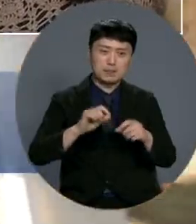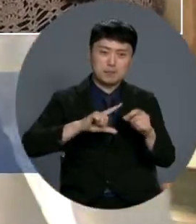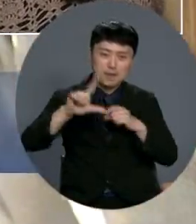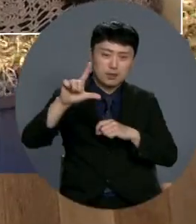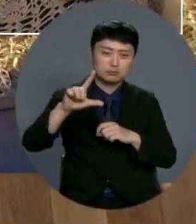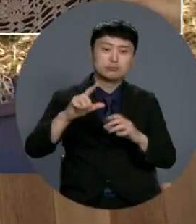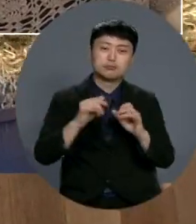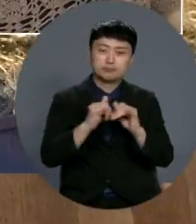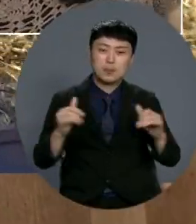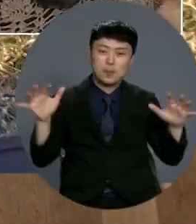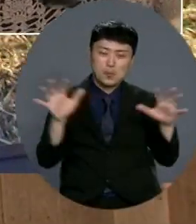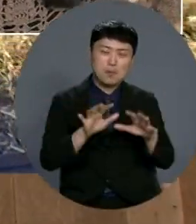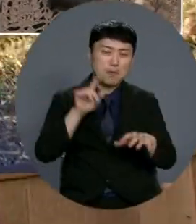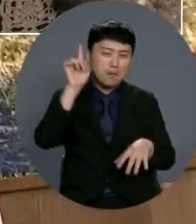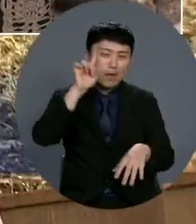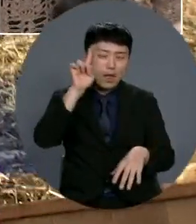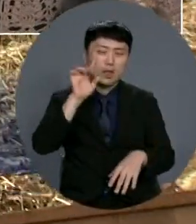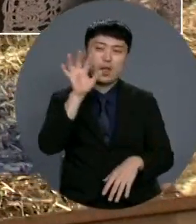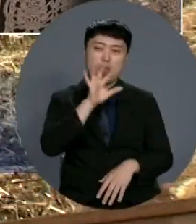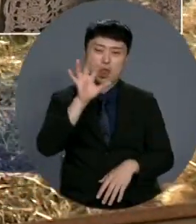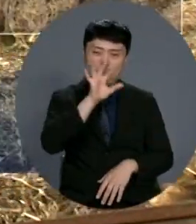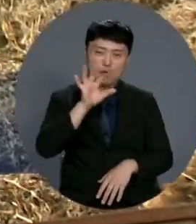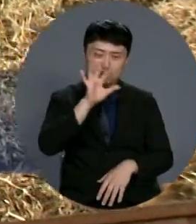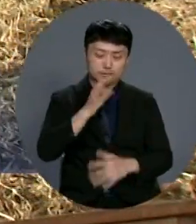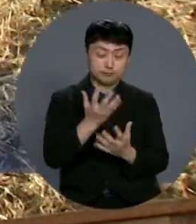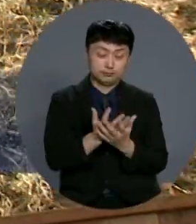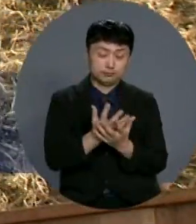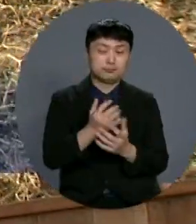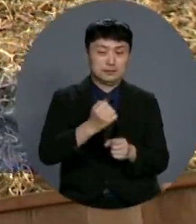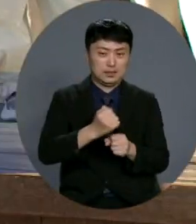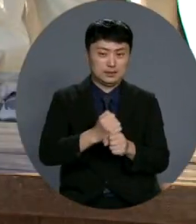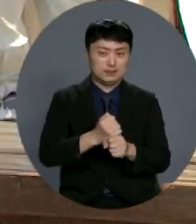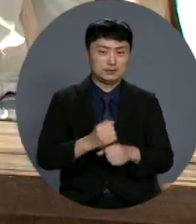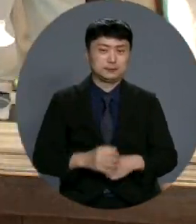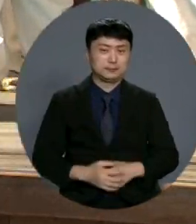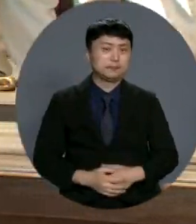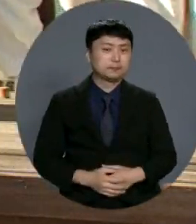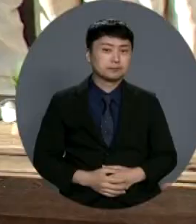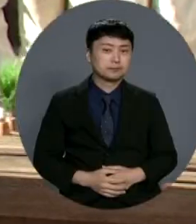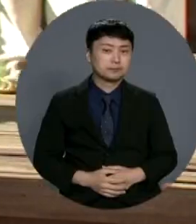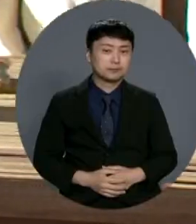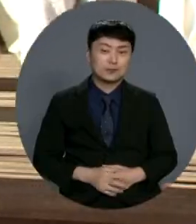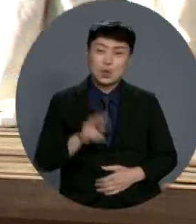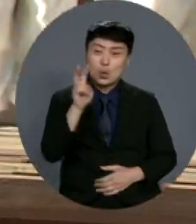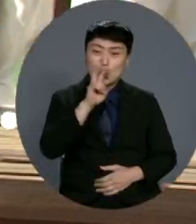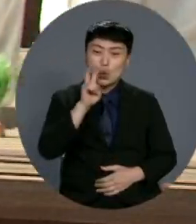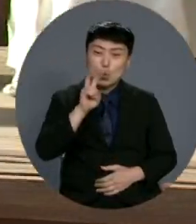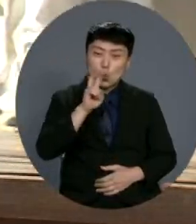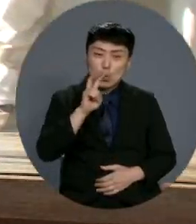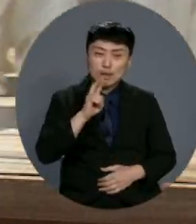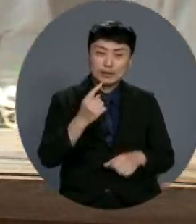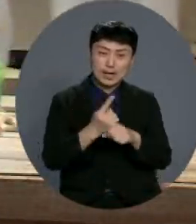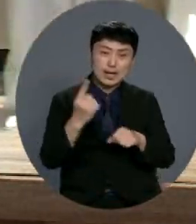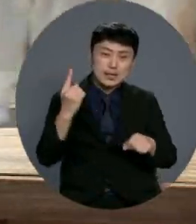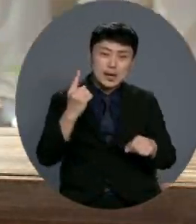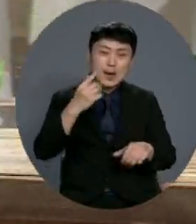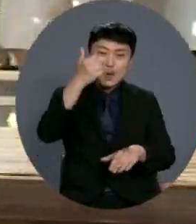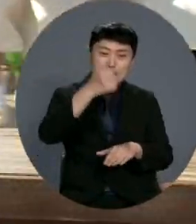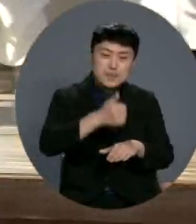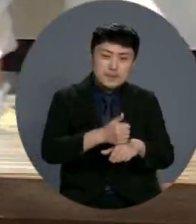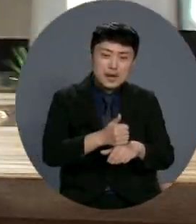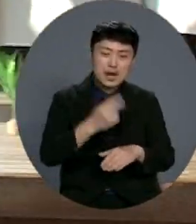같이 모여서 매일 연습하고 했던 그 자료를 만들었고. 흥해 농요는 지난해 말 첫 문화재 등록